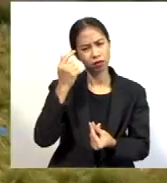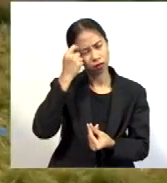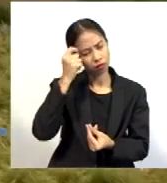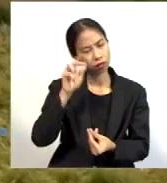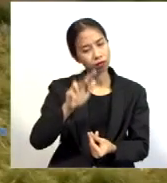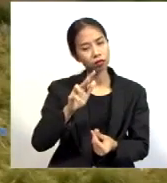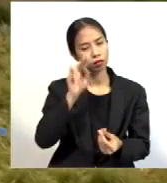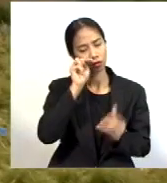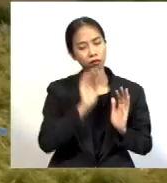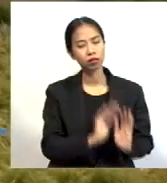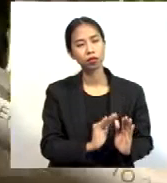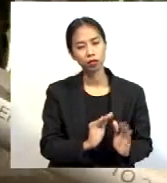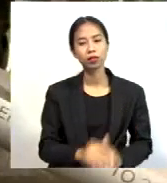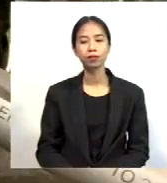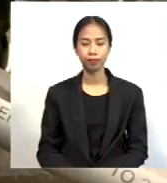ครับ